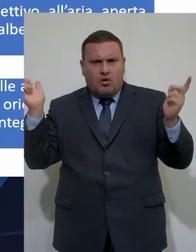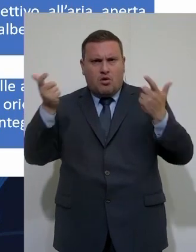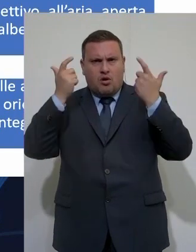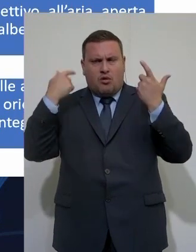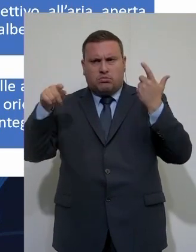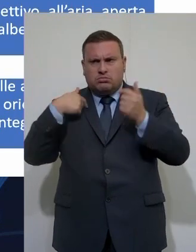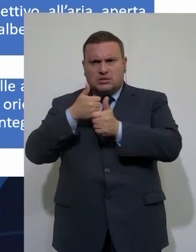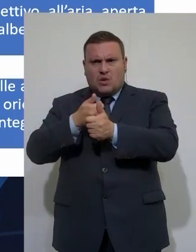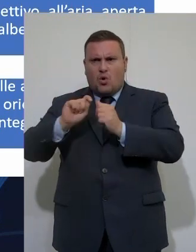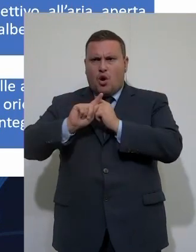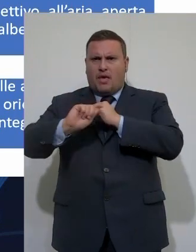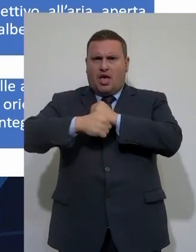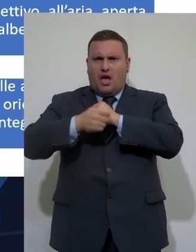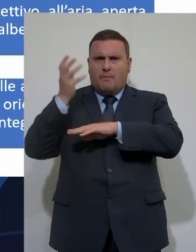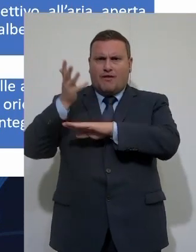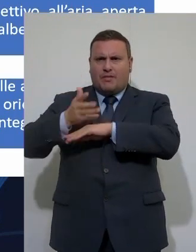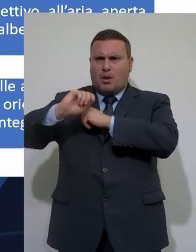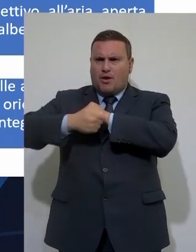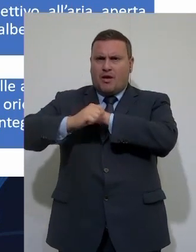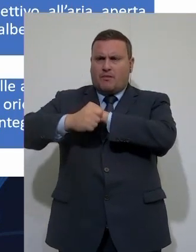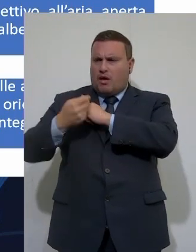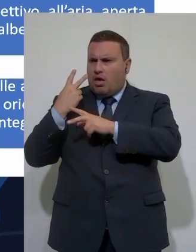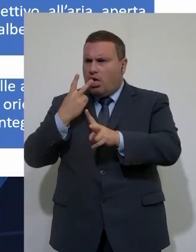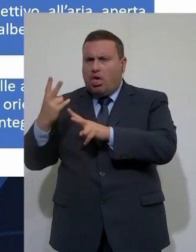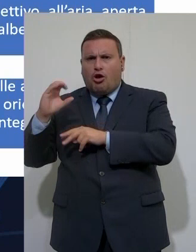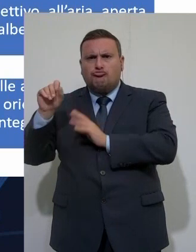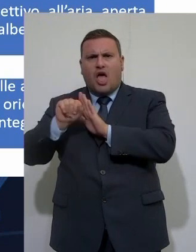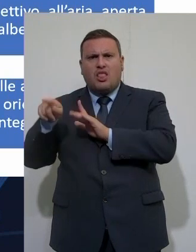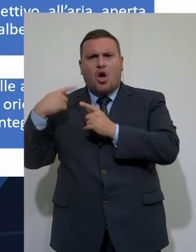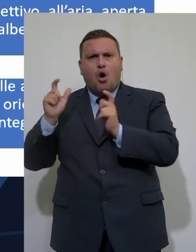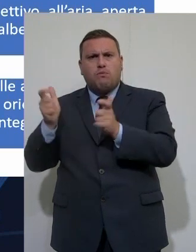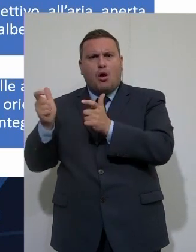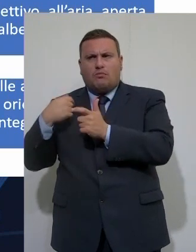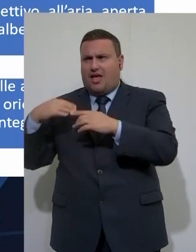provvedimenti che sono stati presi. Questo implica la necessità assoluta di venire